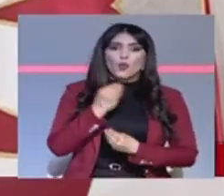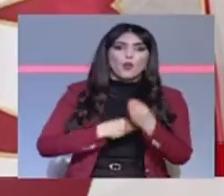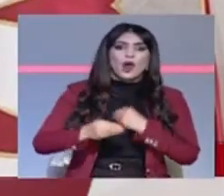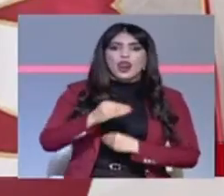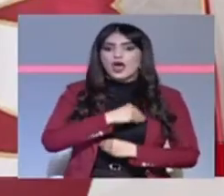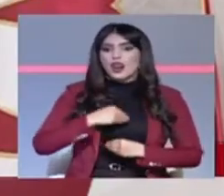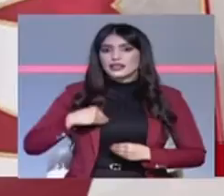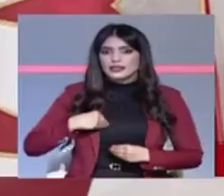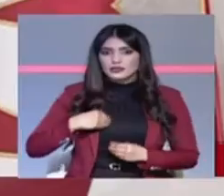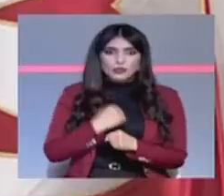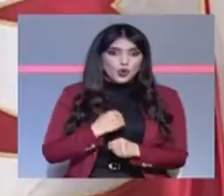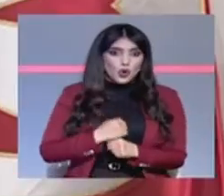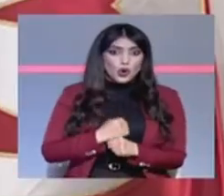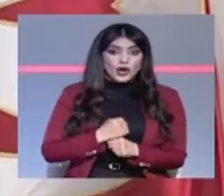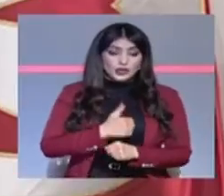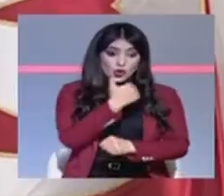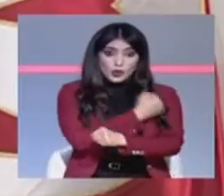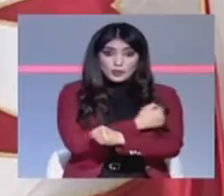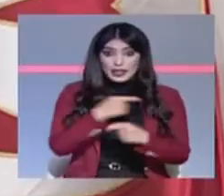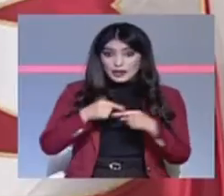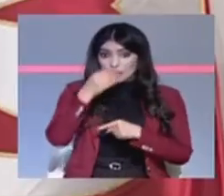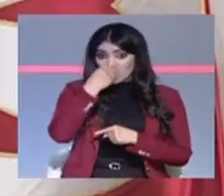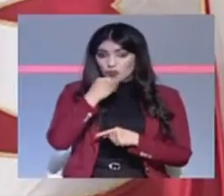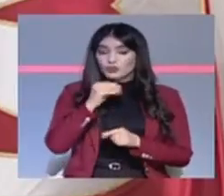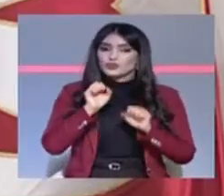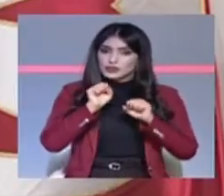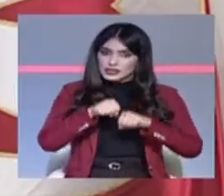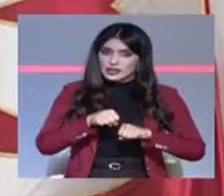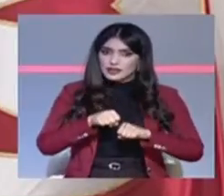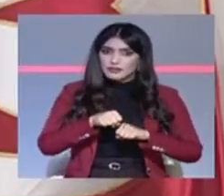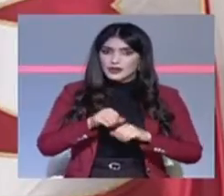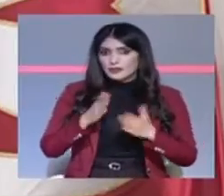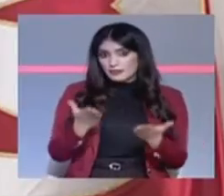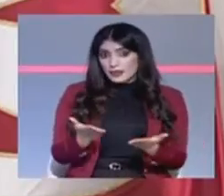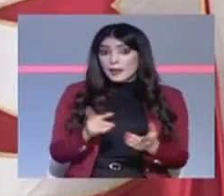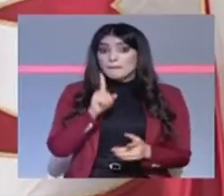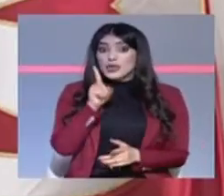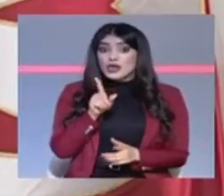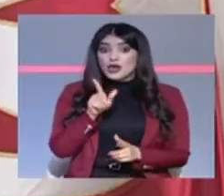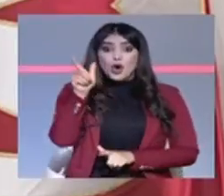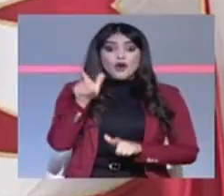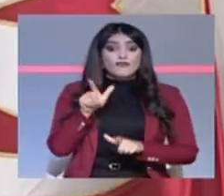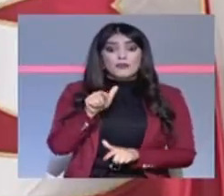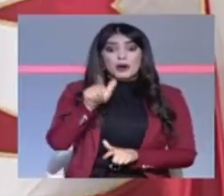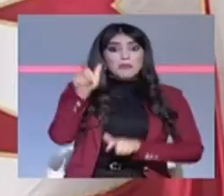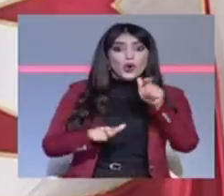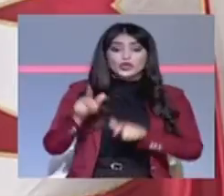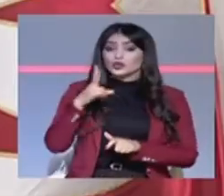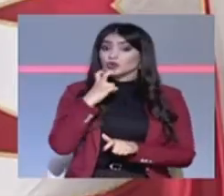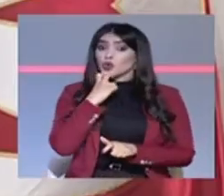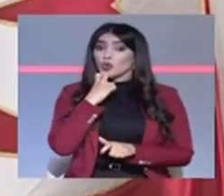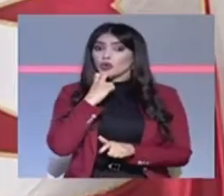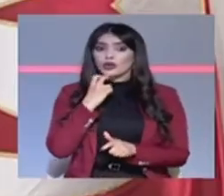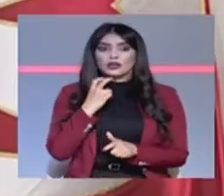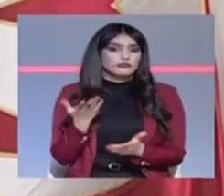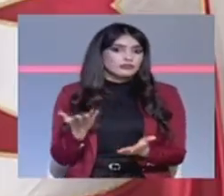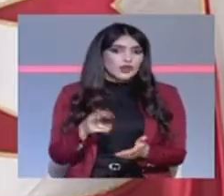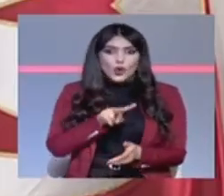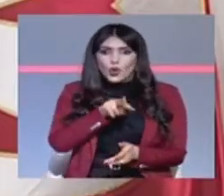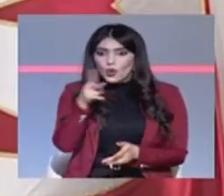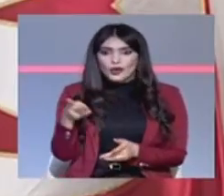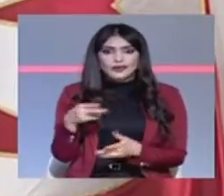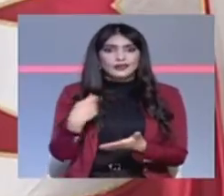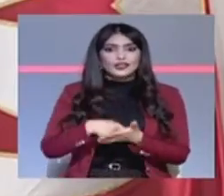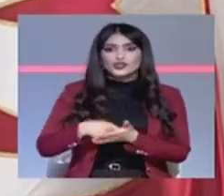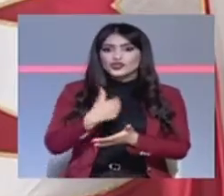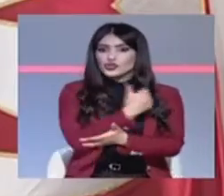وبالتالي نبقى في ما في الحاجيات العاديه اذا كيف ما فيها معناتها قليله كونها